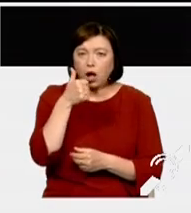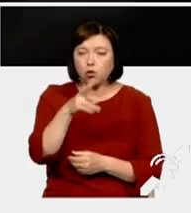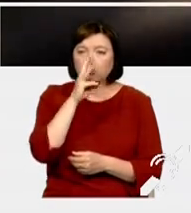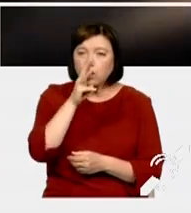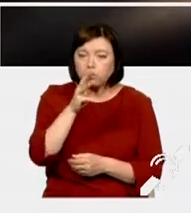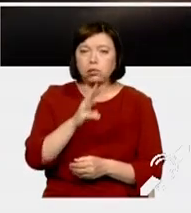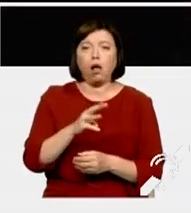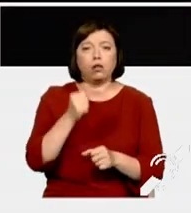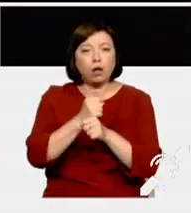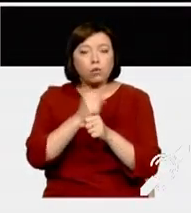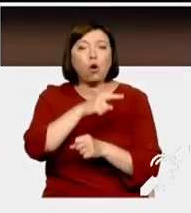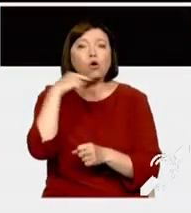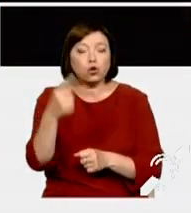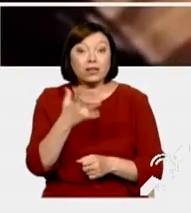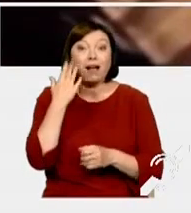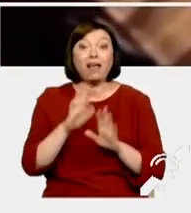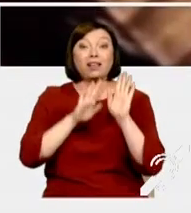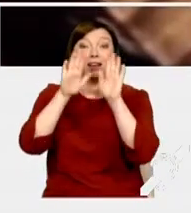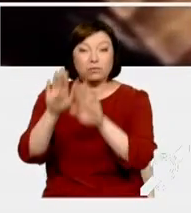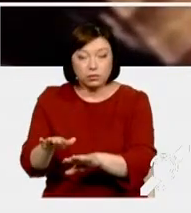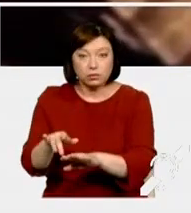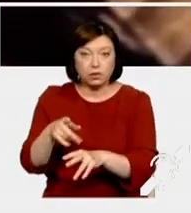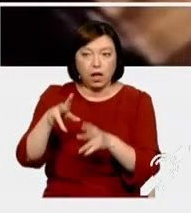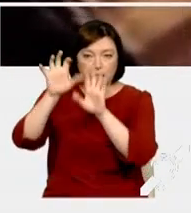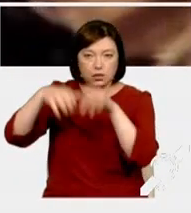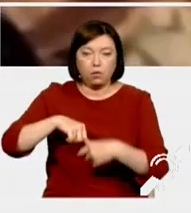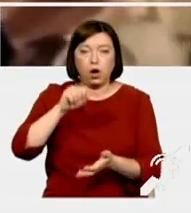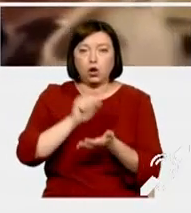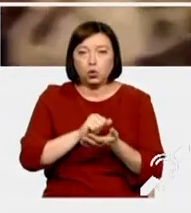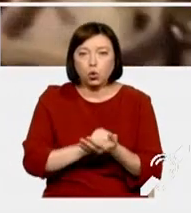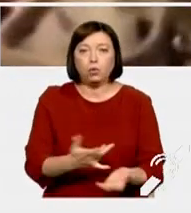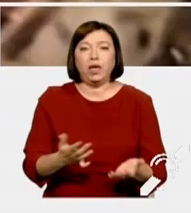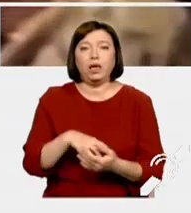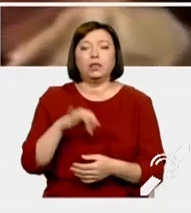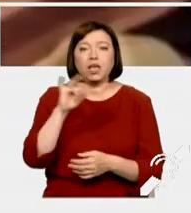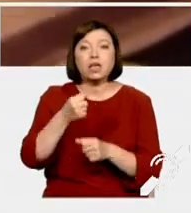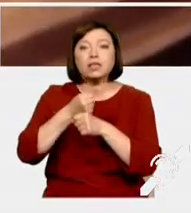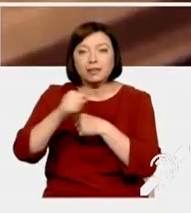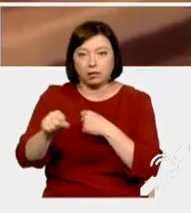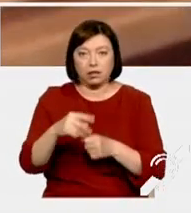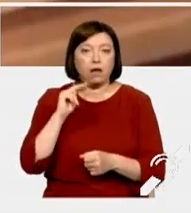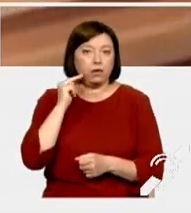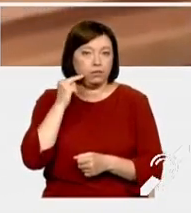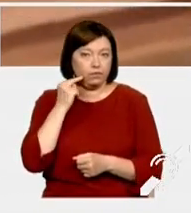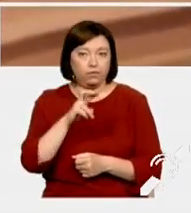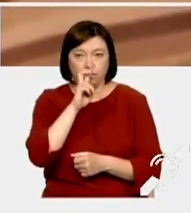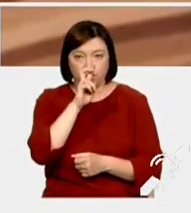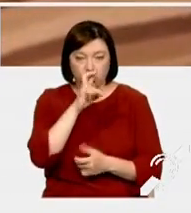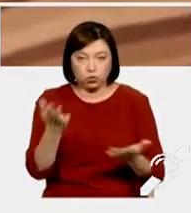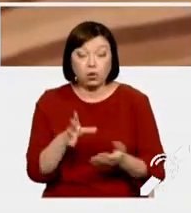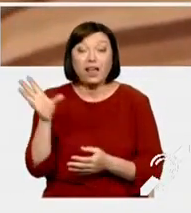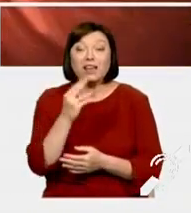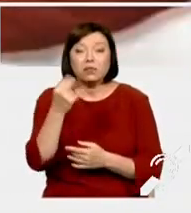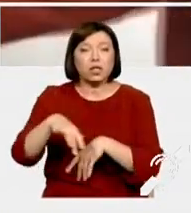oraș din Rusia ajunse la destinație femeile au rămas fără actele de identitate și obligate să se prostitueze toți